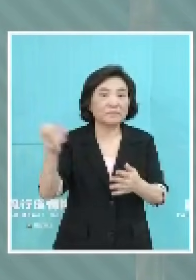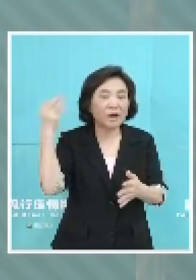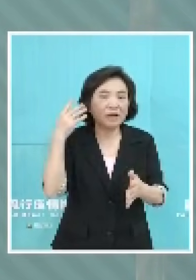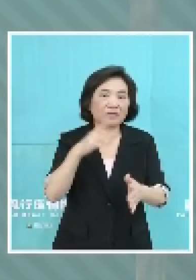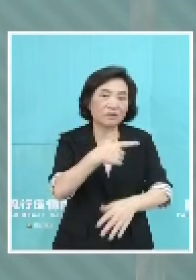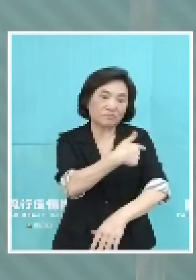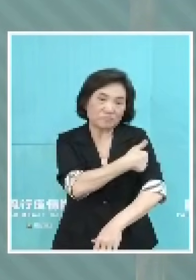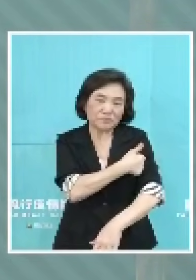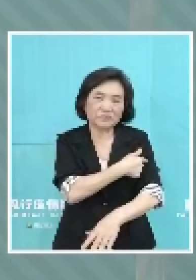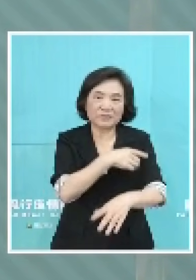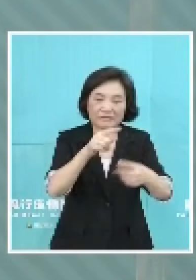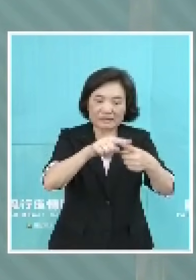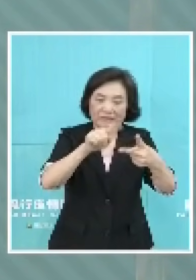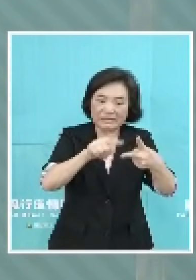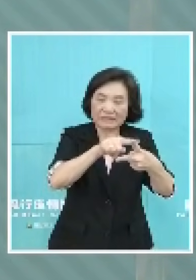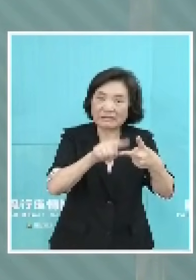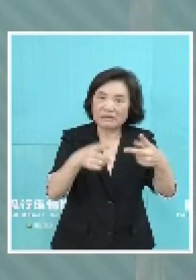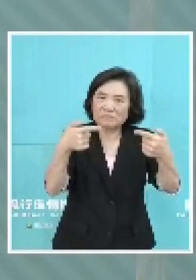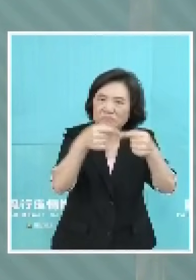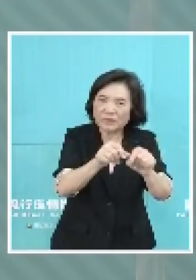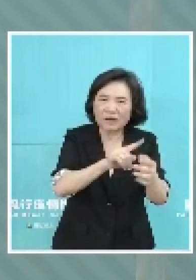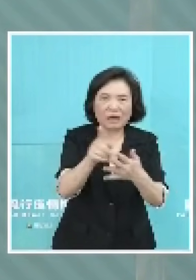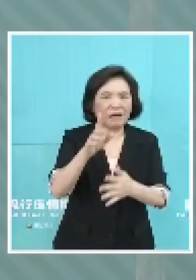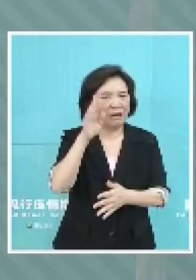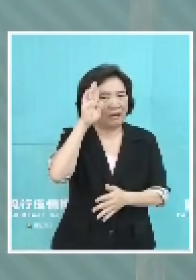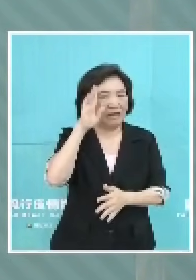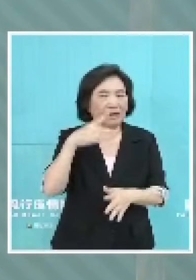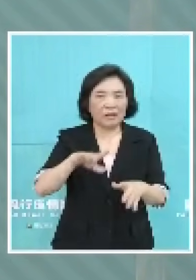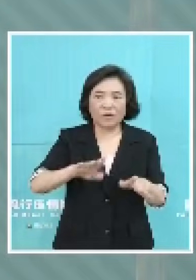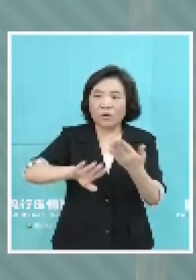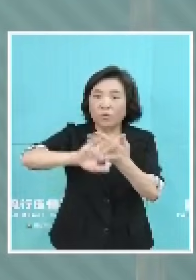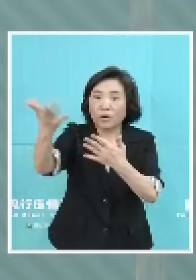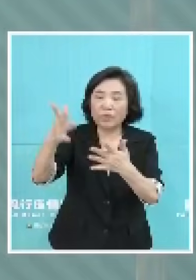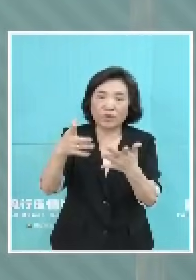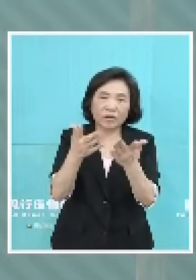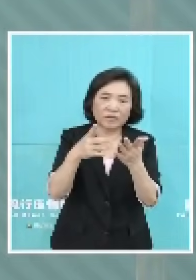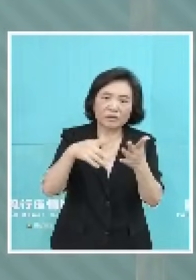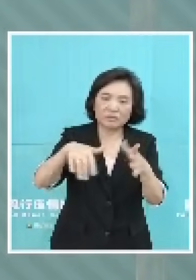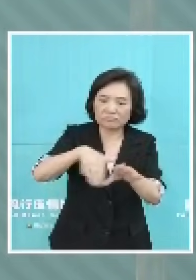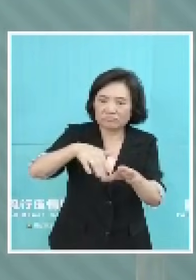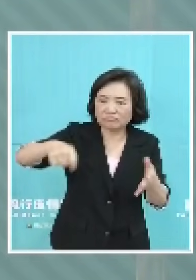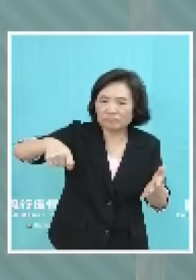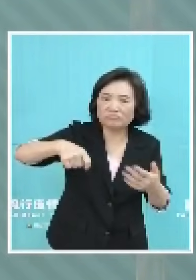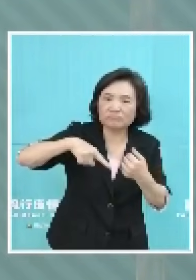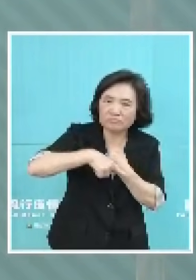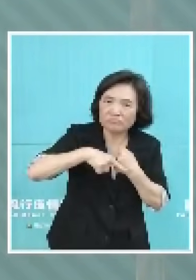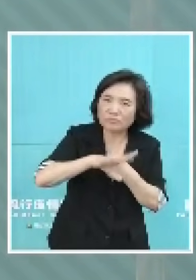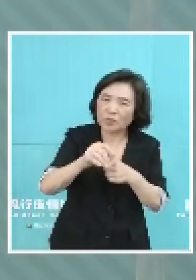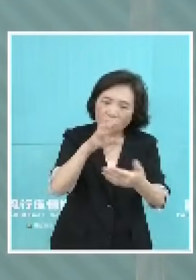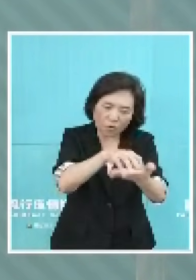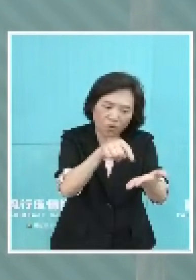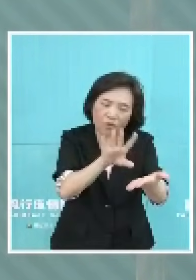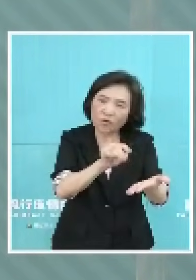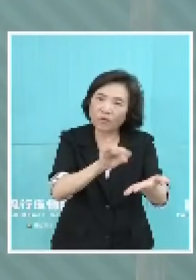疫苗副作用可能大增，市长有看过类似论文证据吗？ 一般